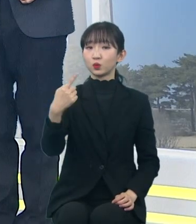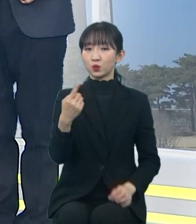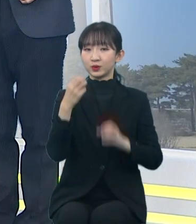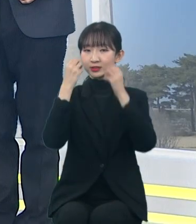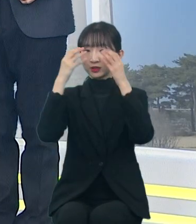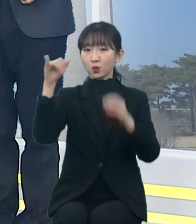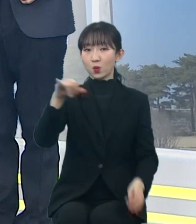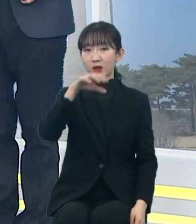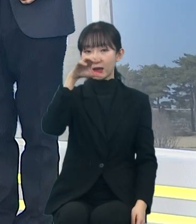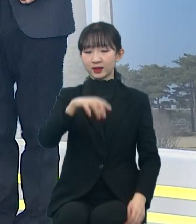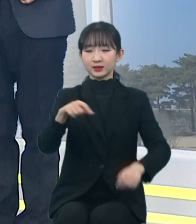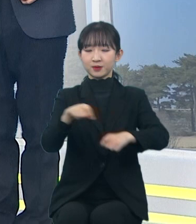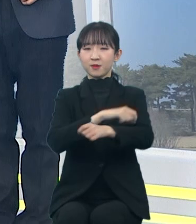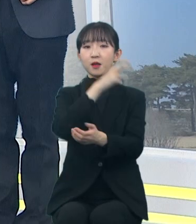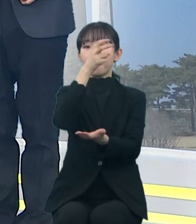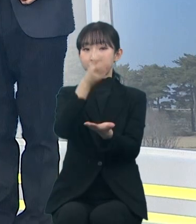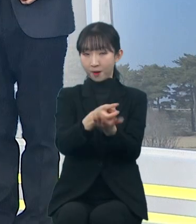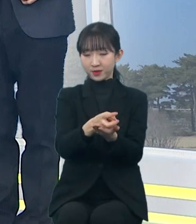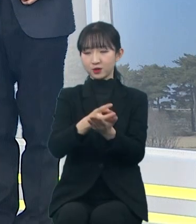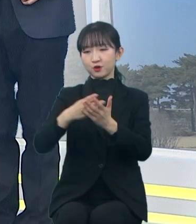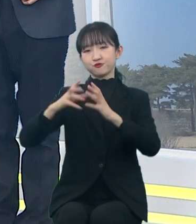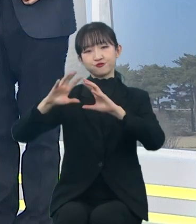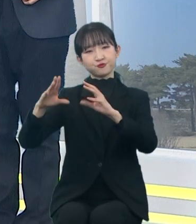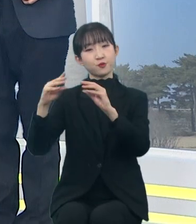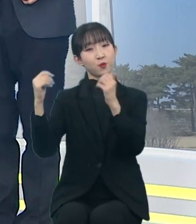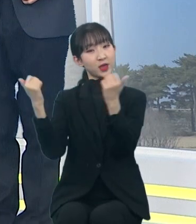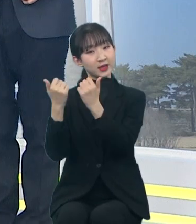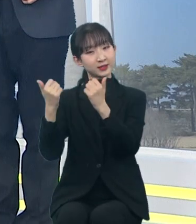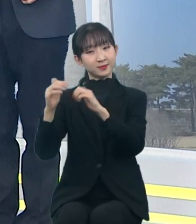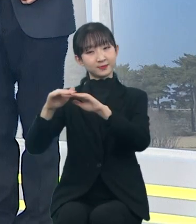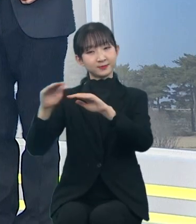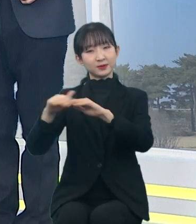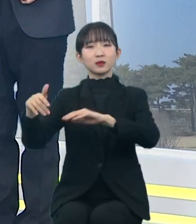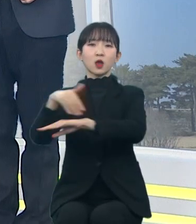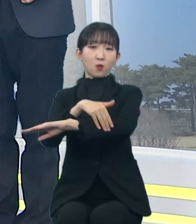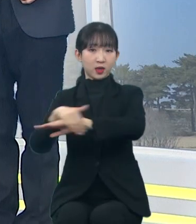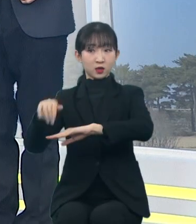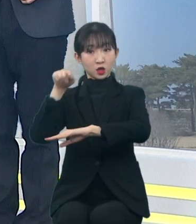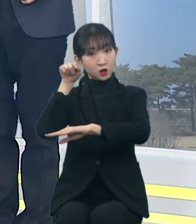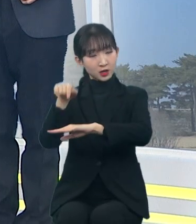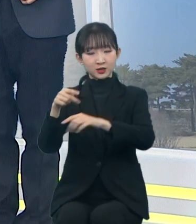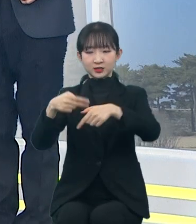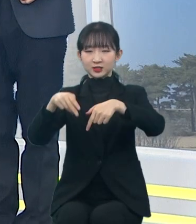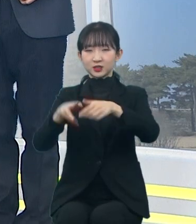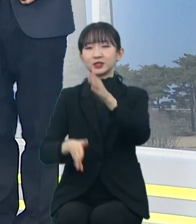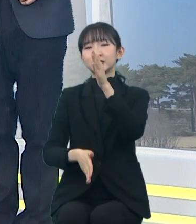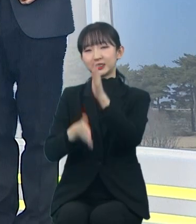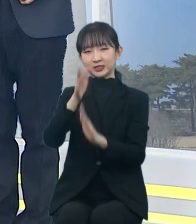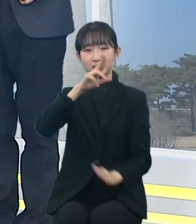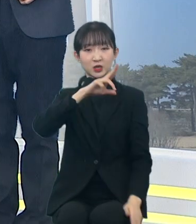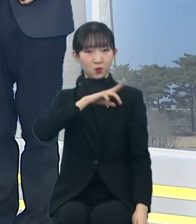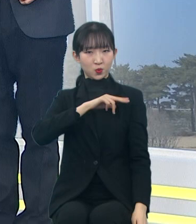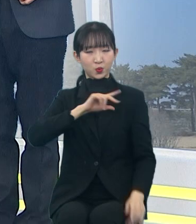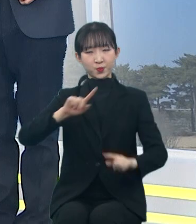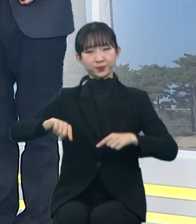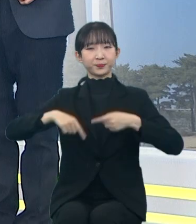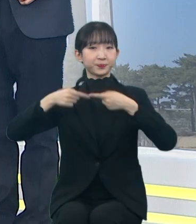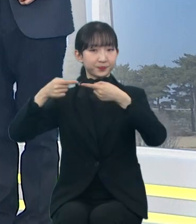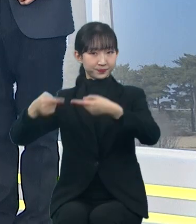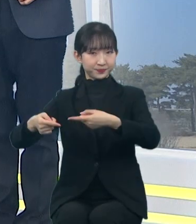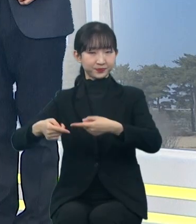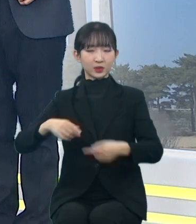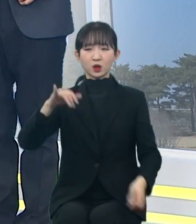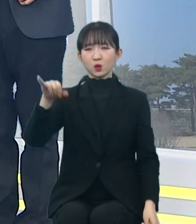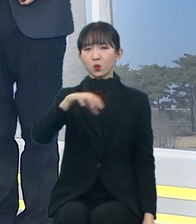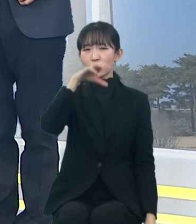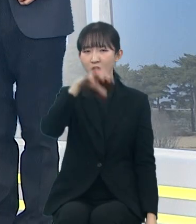말 국회에서 처리될 전망이죠. 이 법안에 인천 지역 국회의원들도 다수 발의에 참여했습니다. 인천공항이